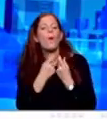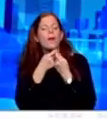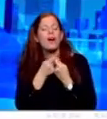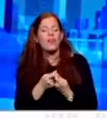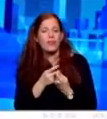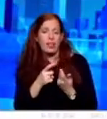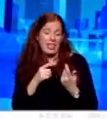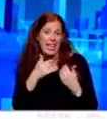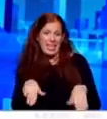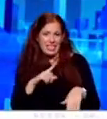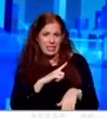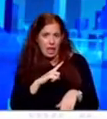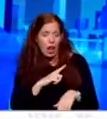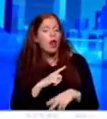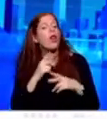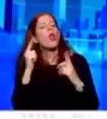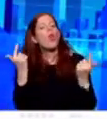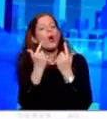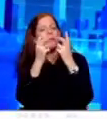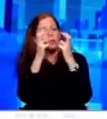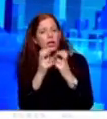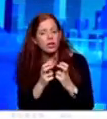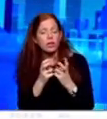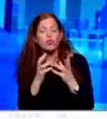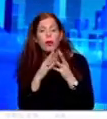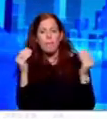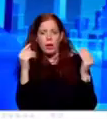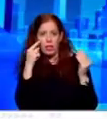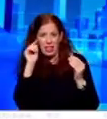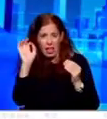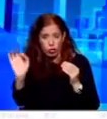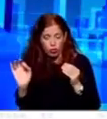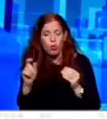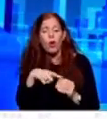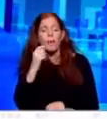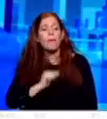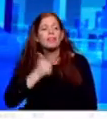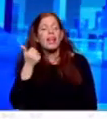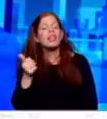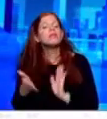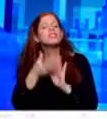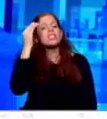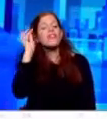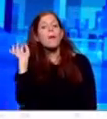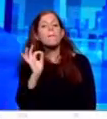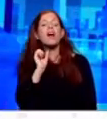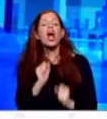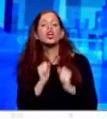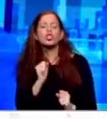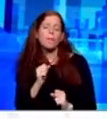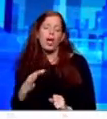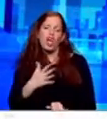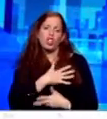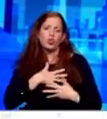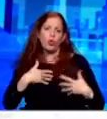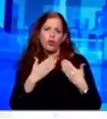לירן ברוך, לוחם צנחנים שאיבד את עינו אמר בדיון, מנהלת בית הספר פגע קשות ברגשות נכי צה"ל.